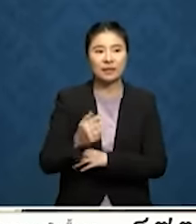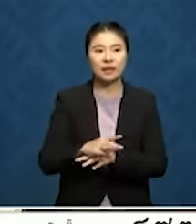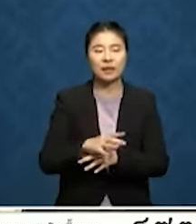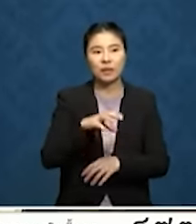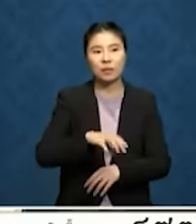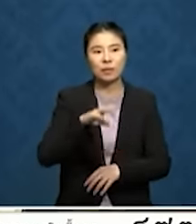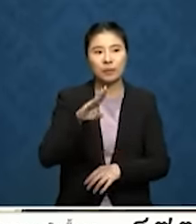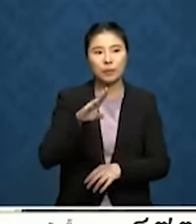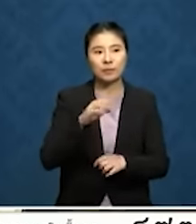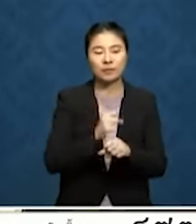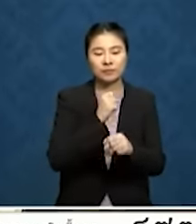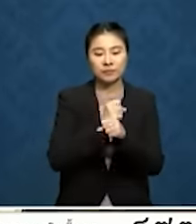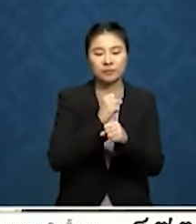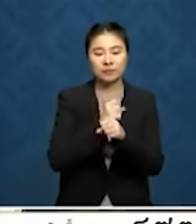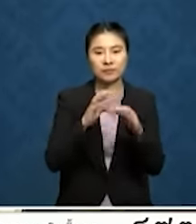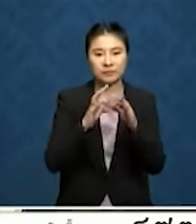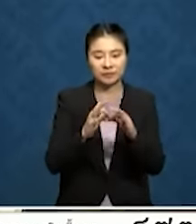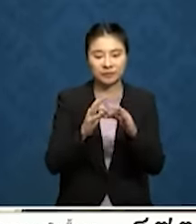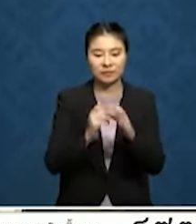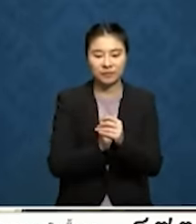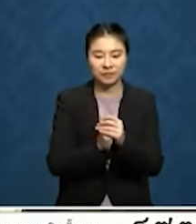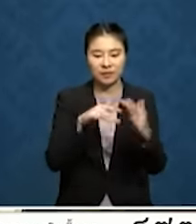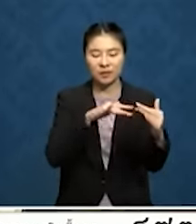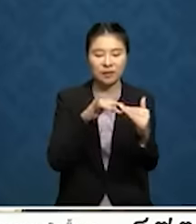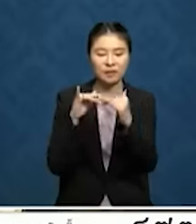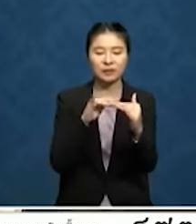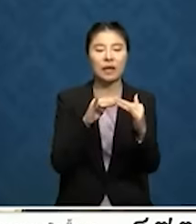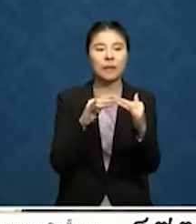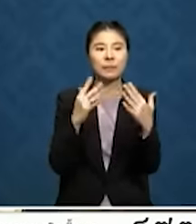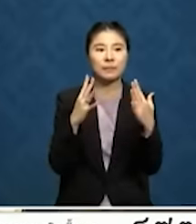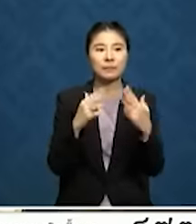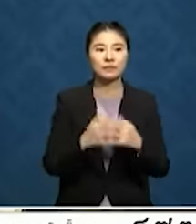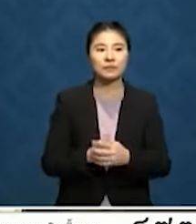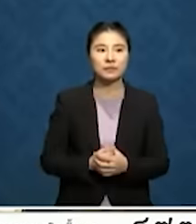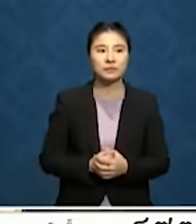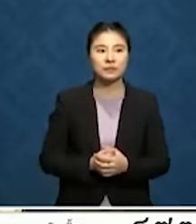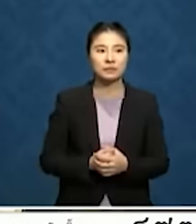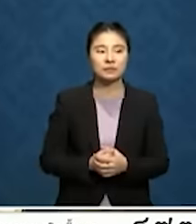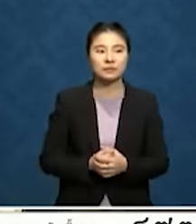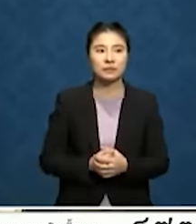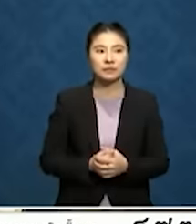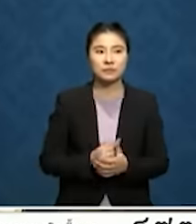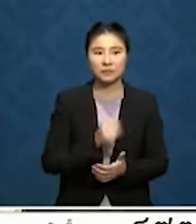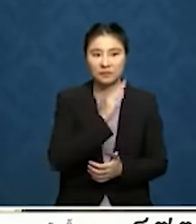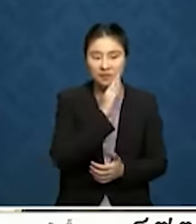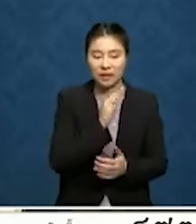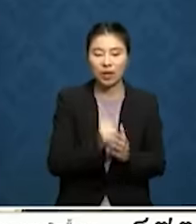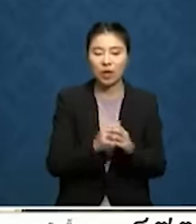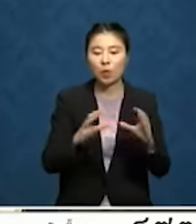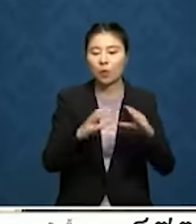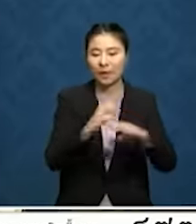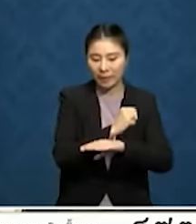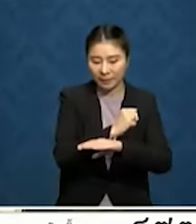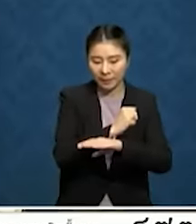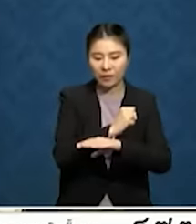ทไม่ได้ทำกิจการเกี่ยวกับสื่อแล้วทุกท่านครับนอกจากกรณียุบพรรคนอกจากกรณีการถือหุ้น